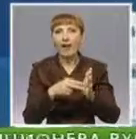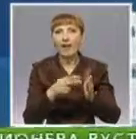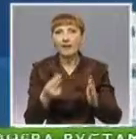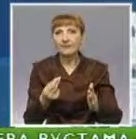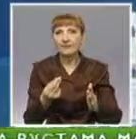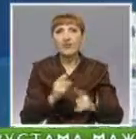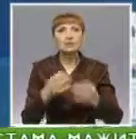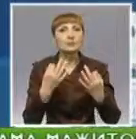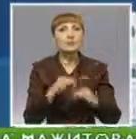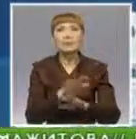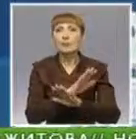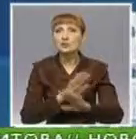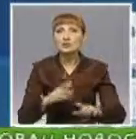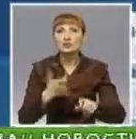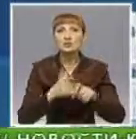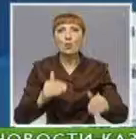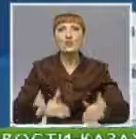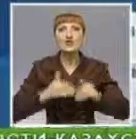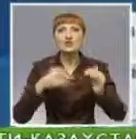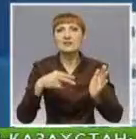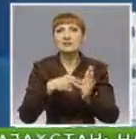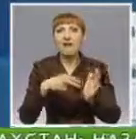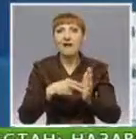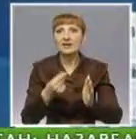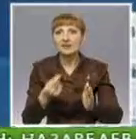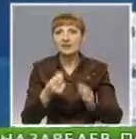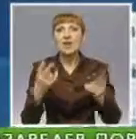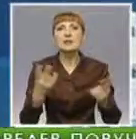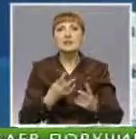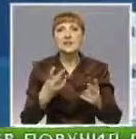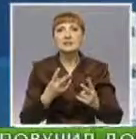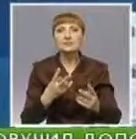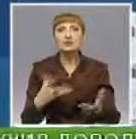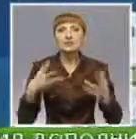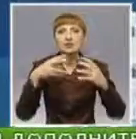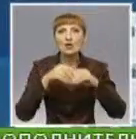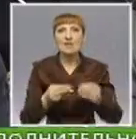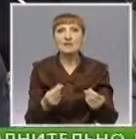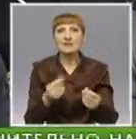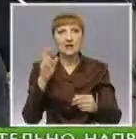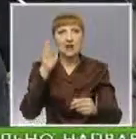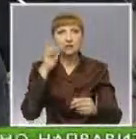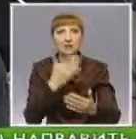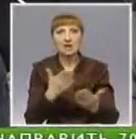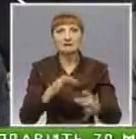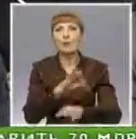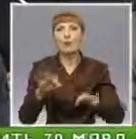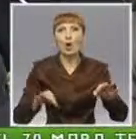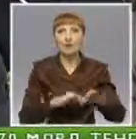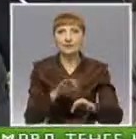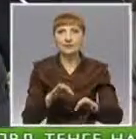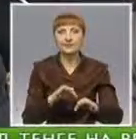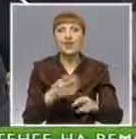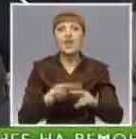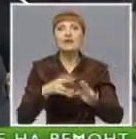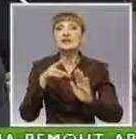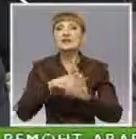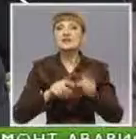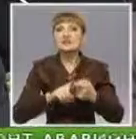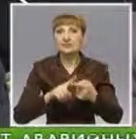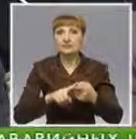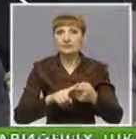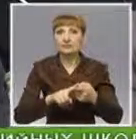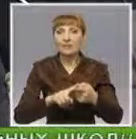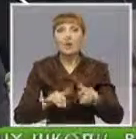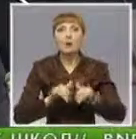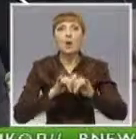Чтобы не допустить значительного увеличения тарифов, необходимо софинансирование государством таких проектов. В этой связи